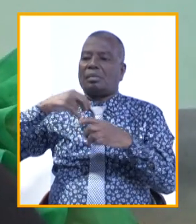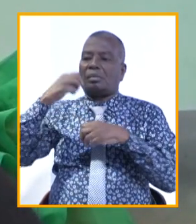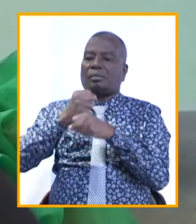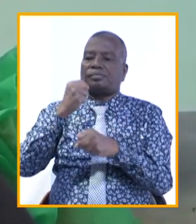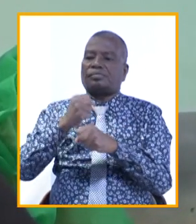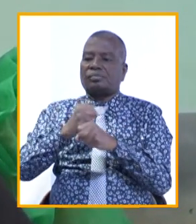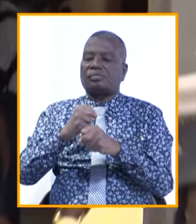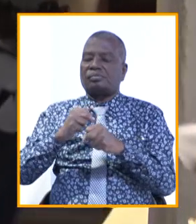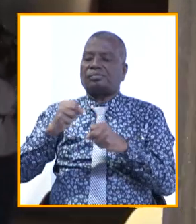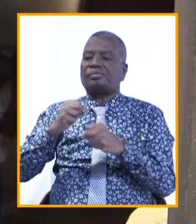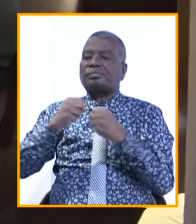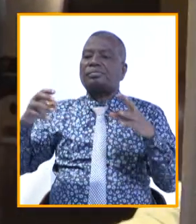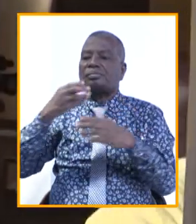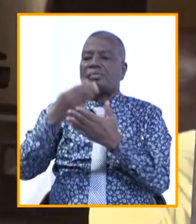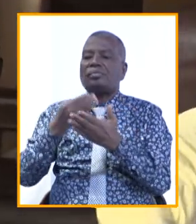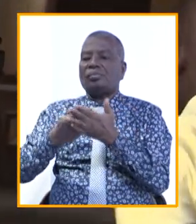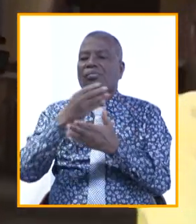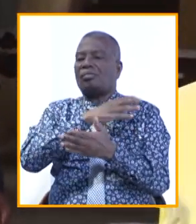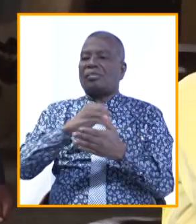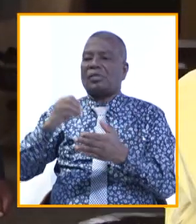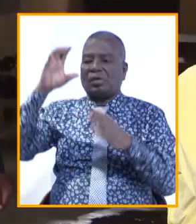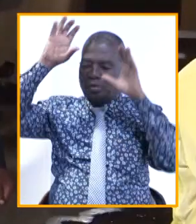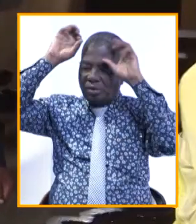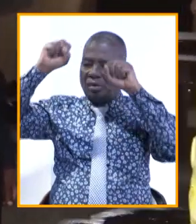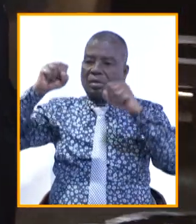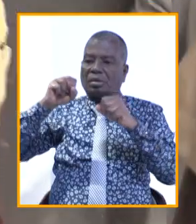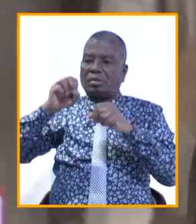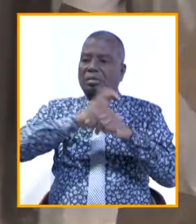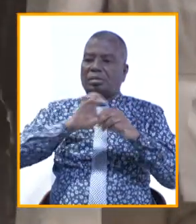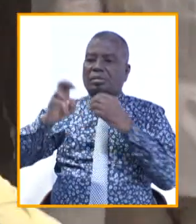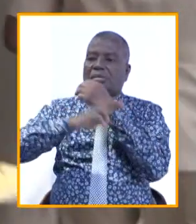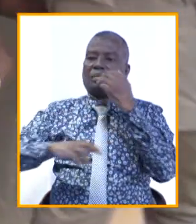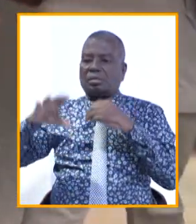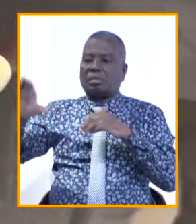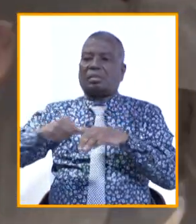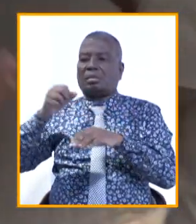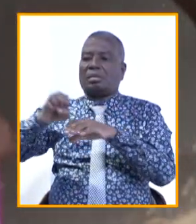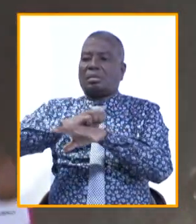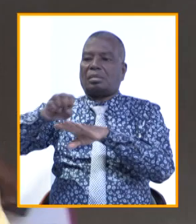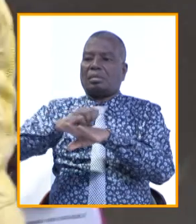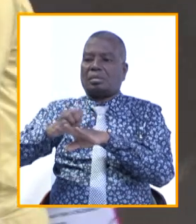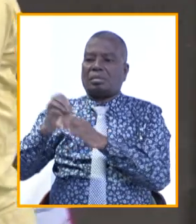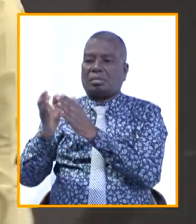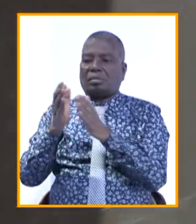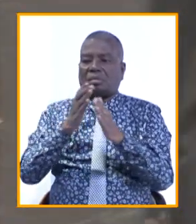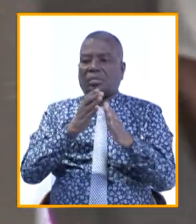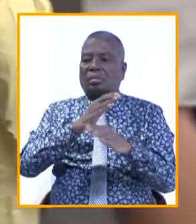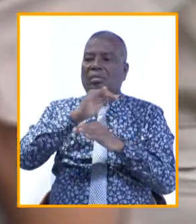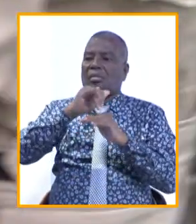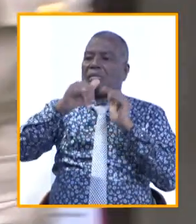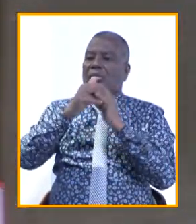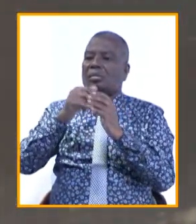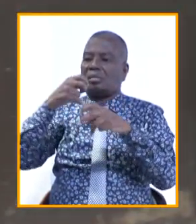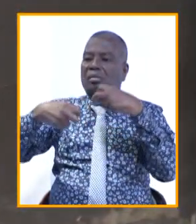2021-2022 sans salaire. Le président du conseil régional de la Niébitiassa prend l'engagement de remédier aux problématiques soulevées par les